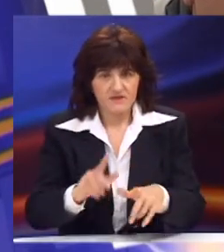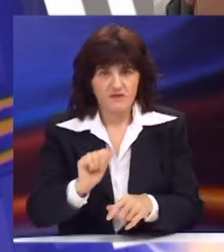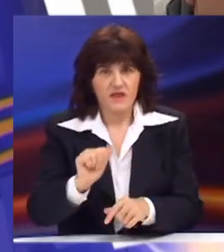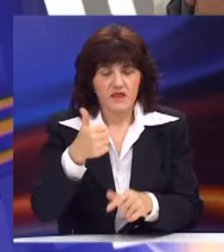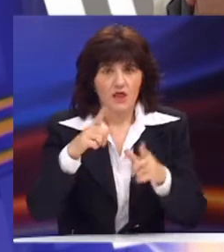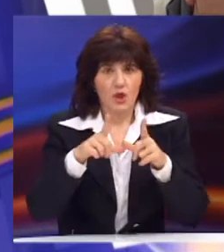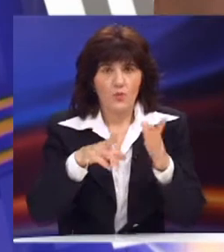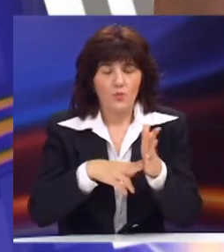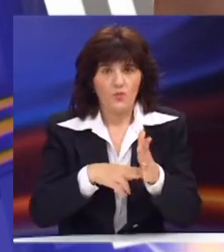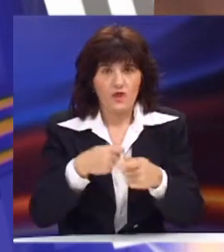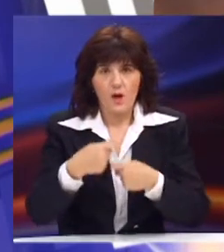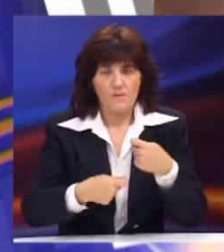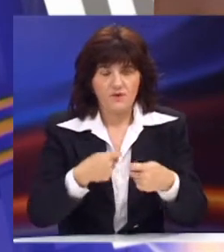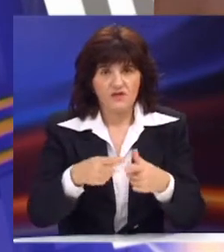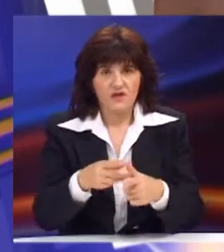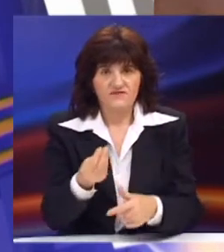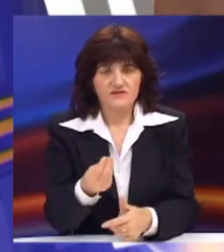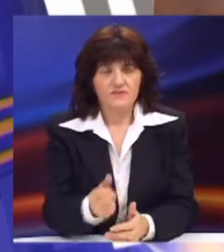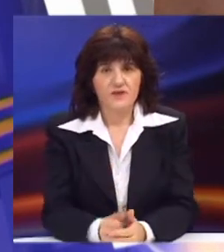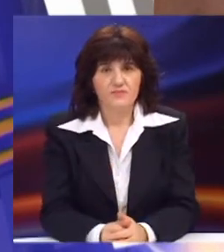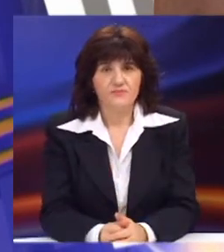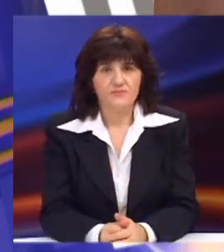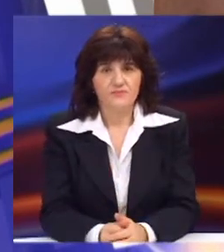a jedan iz Unije poslodavaca Srbije.